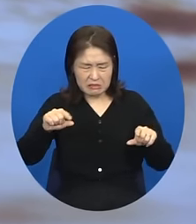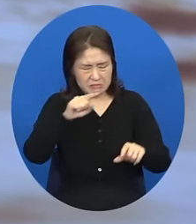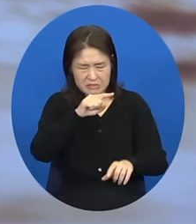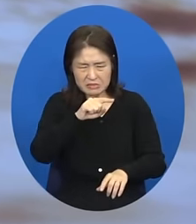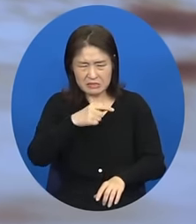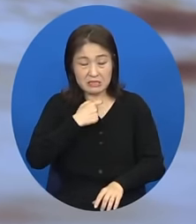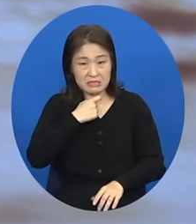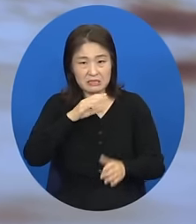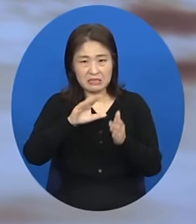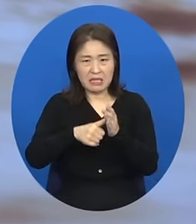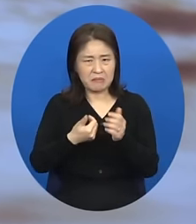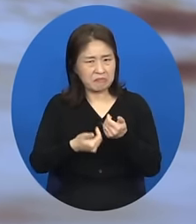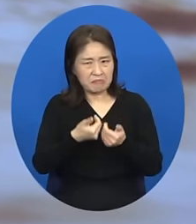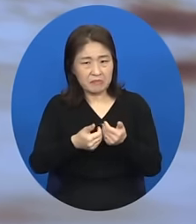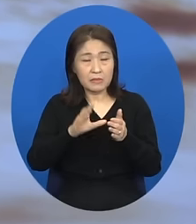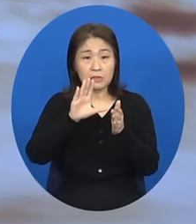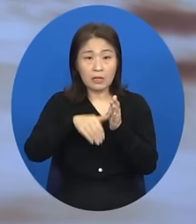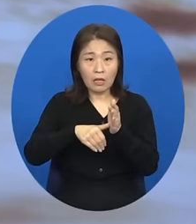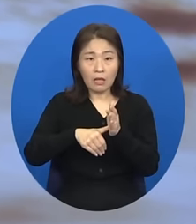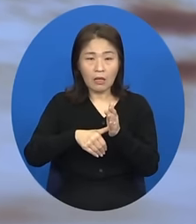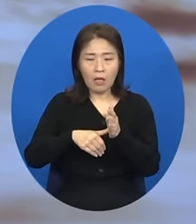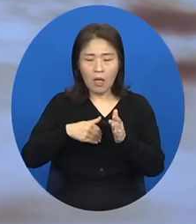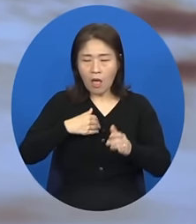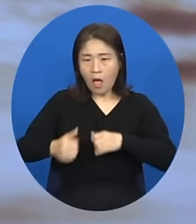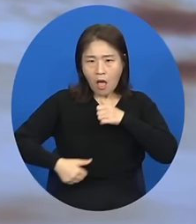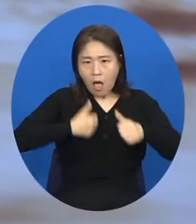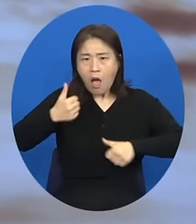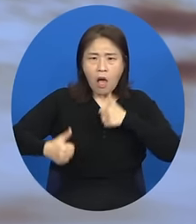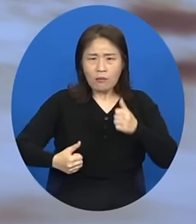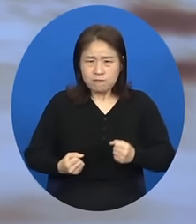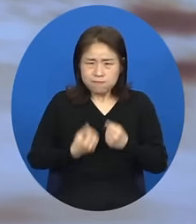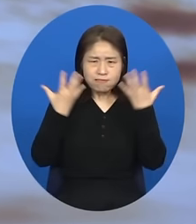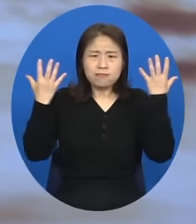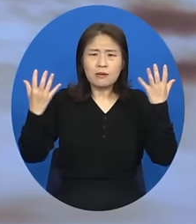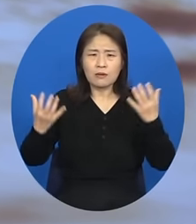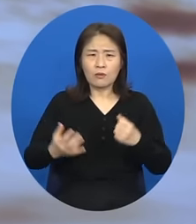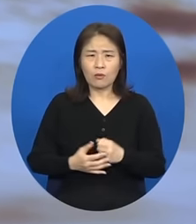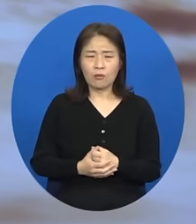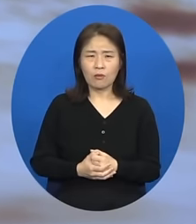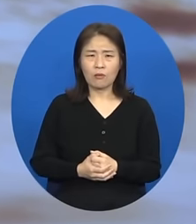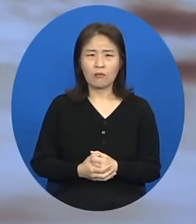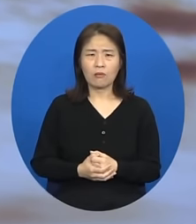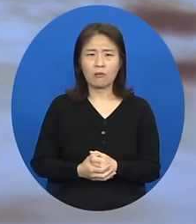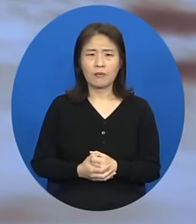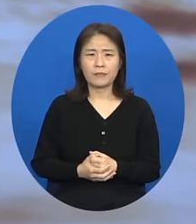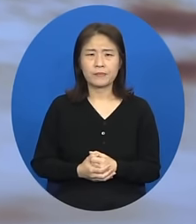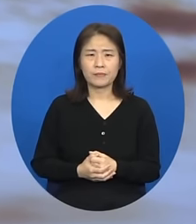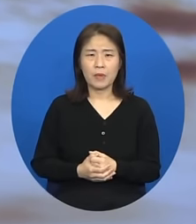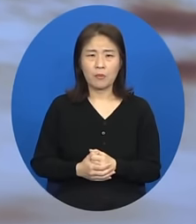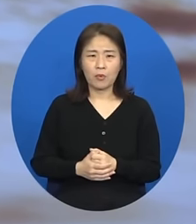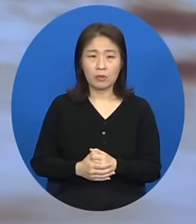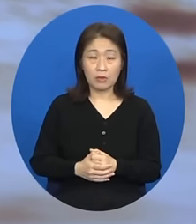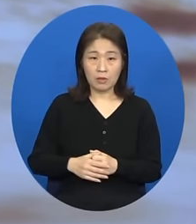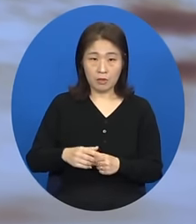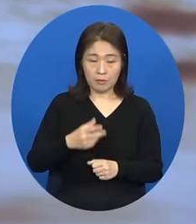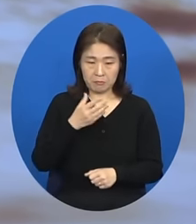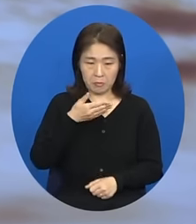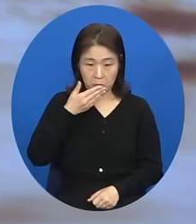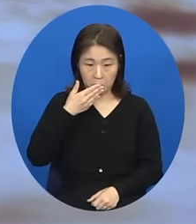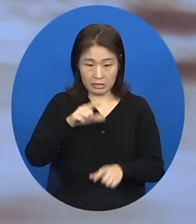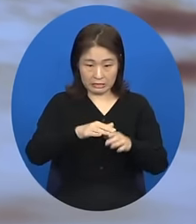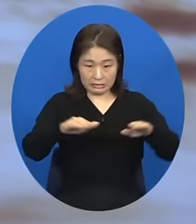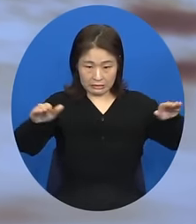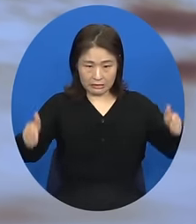식사가 조금 늦어지면은 불같이 화를 냈어요. 뭐 상을 치기도 하고 상에 있는 것을 부수고